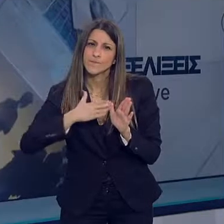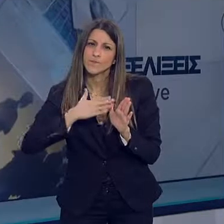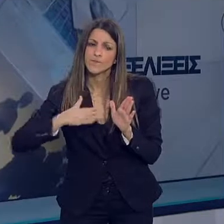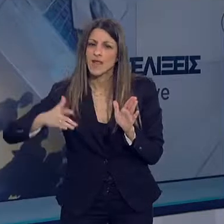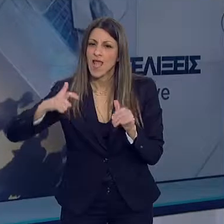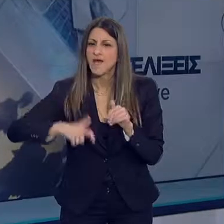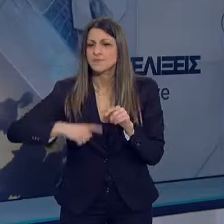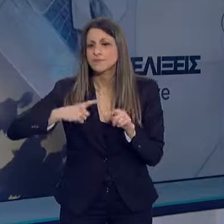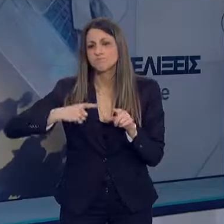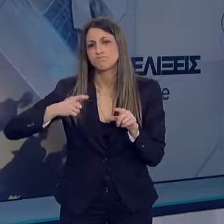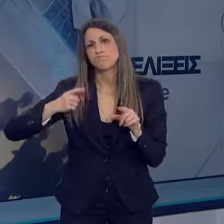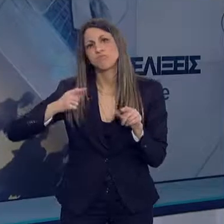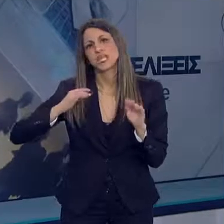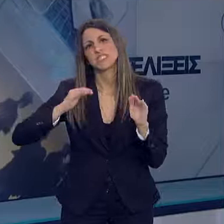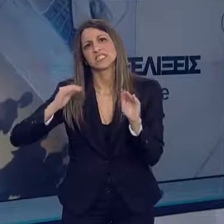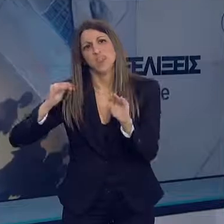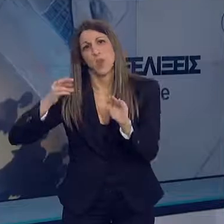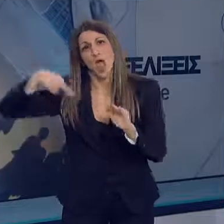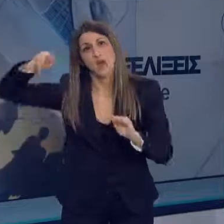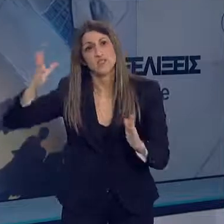επιτήρησης του κορονοϊού και